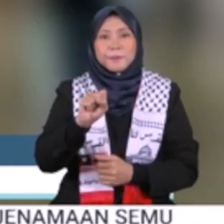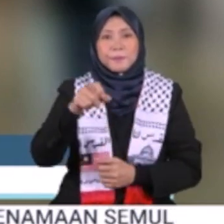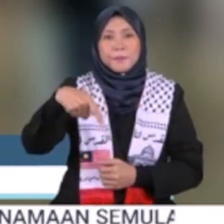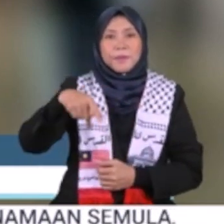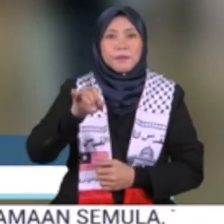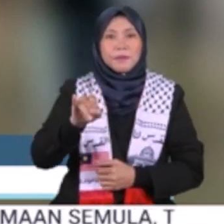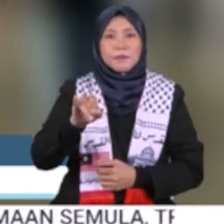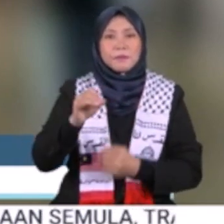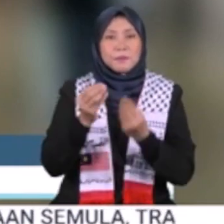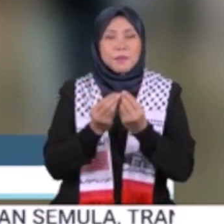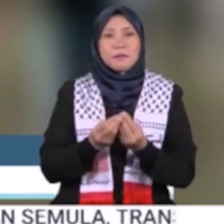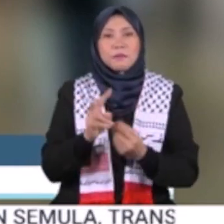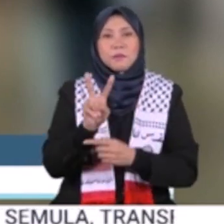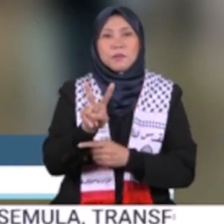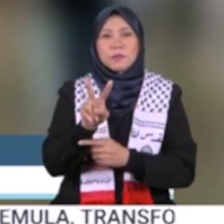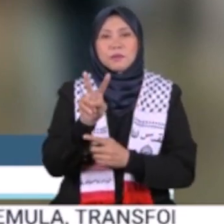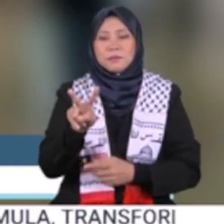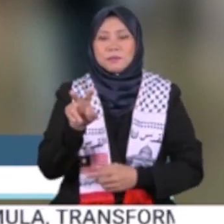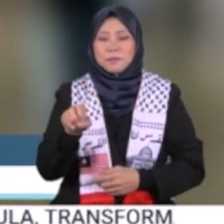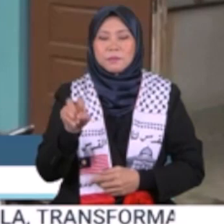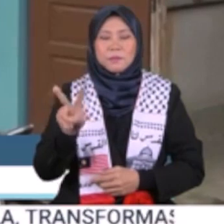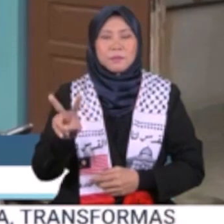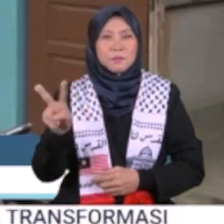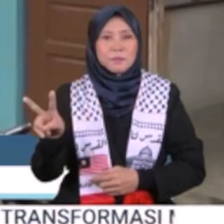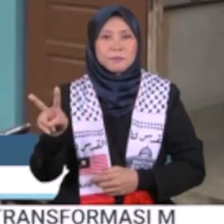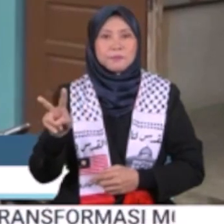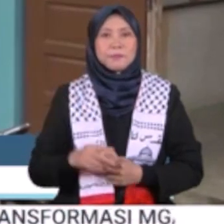SPI Belang 2 tahun 2022.